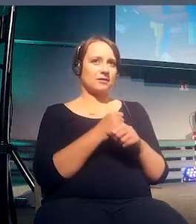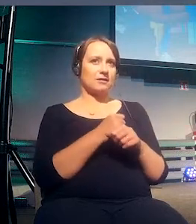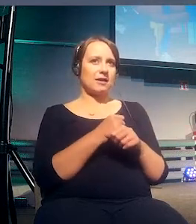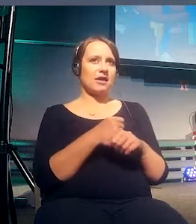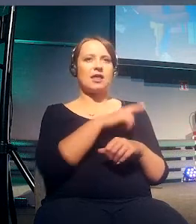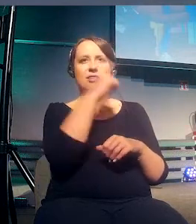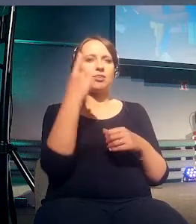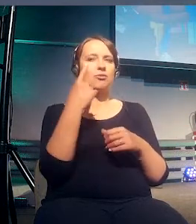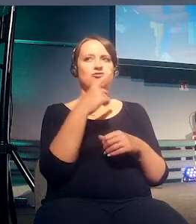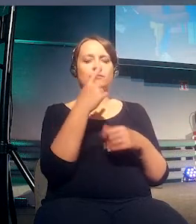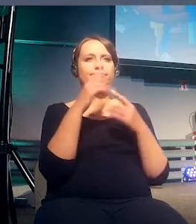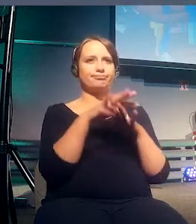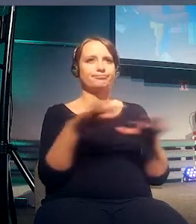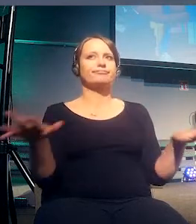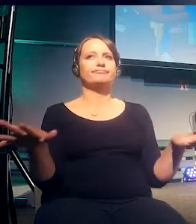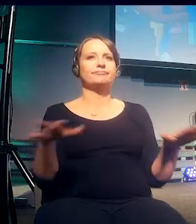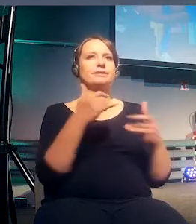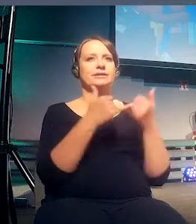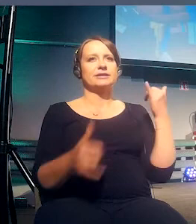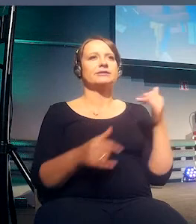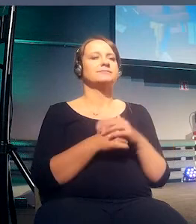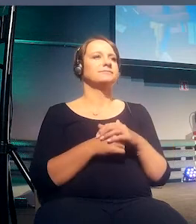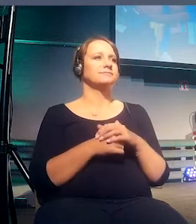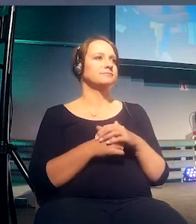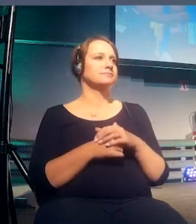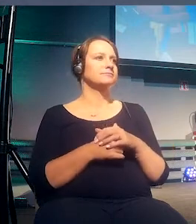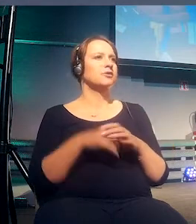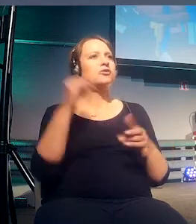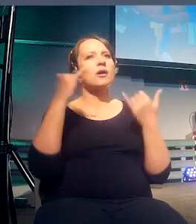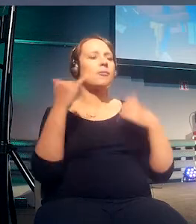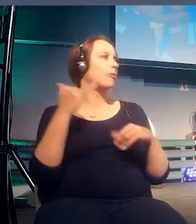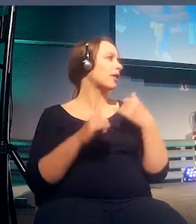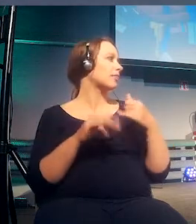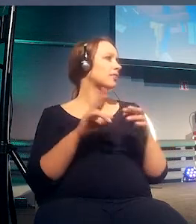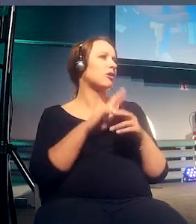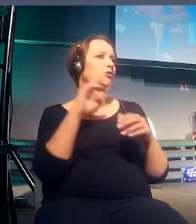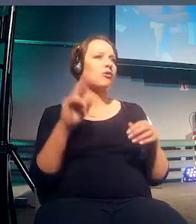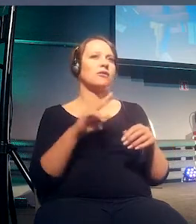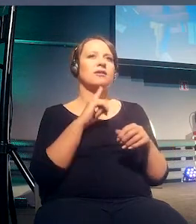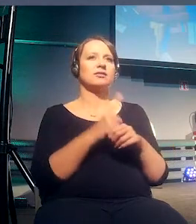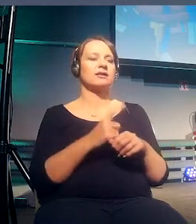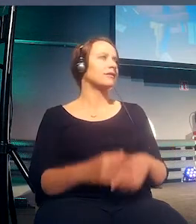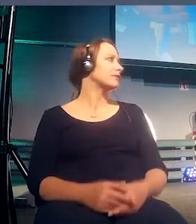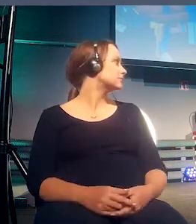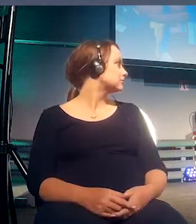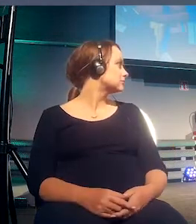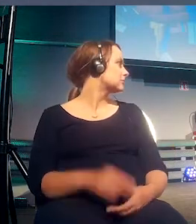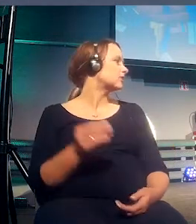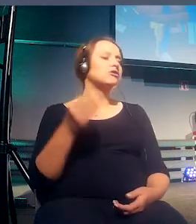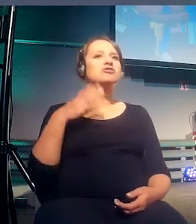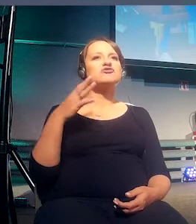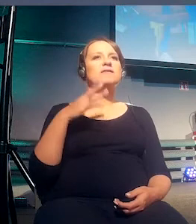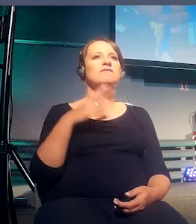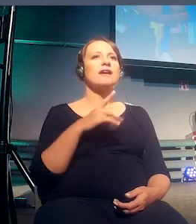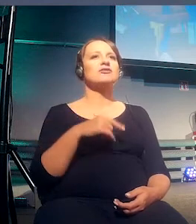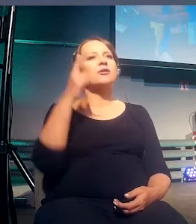ludzi, zmarnowanej na poprawianie błędnego rodzaju decyzji. I to, co warto sobie